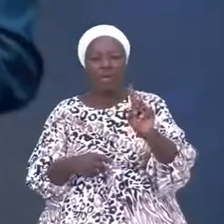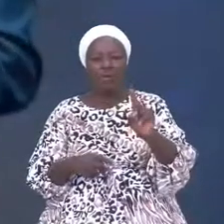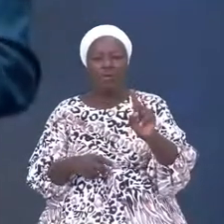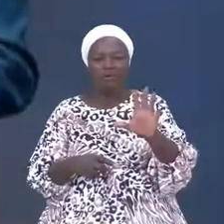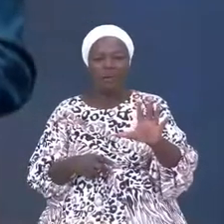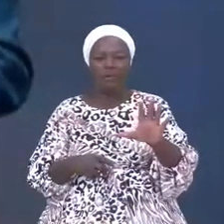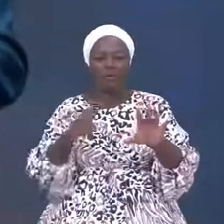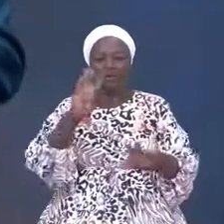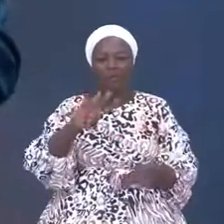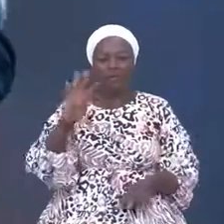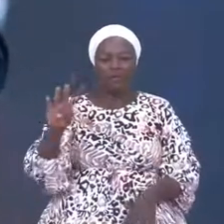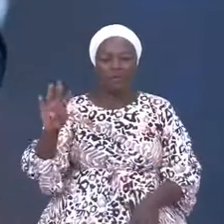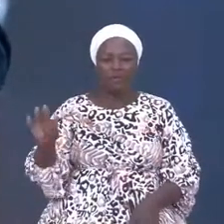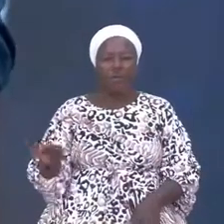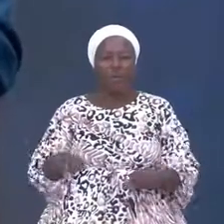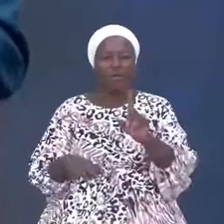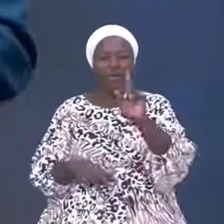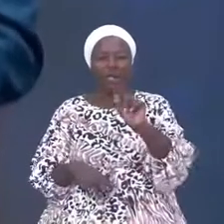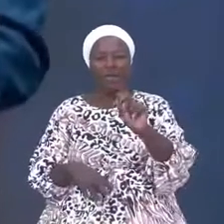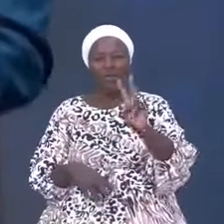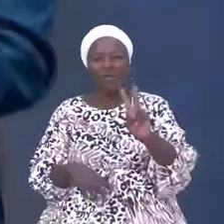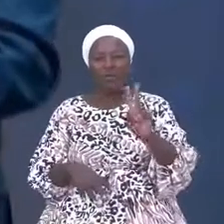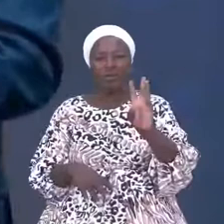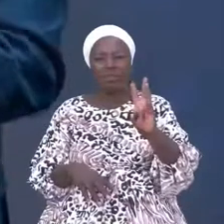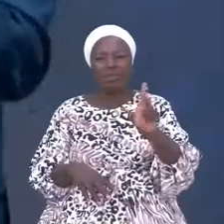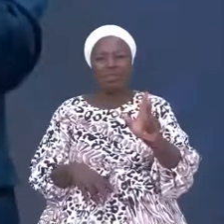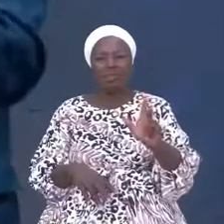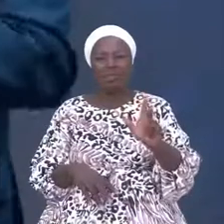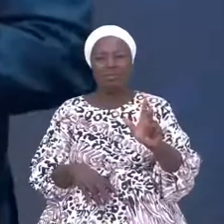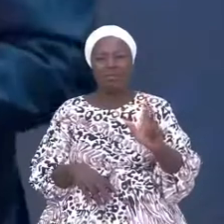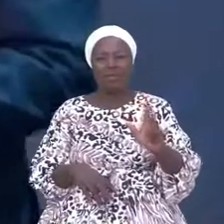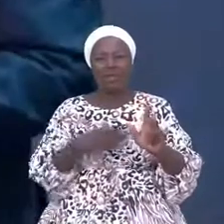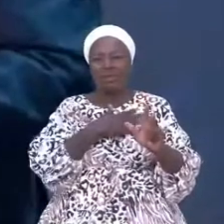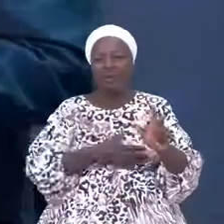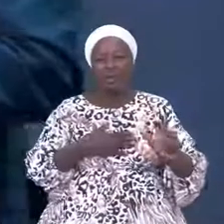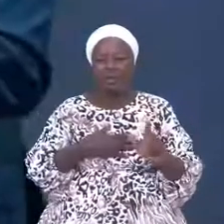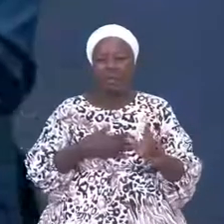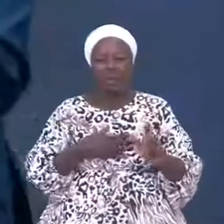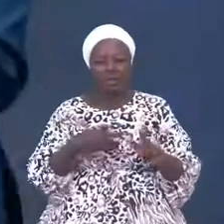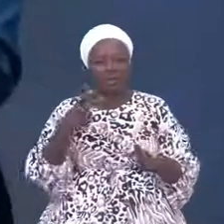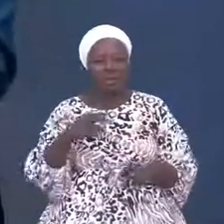54, 44, 92, 63.